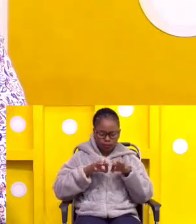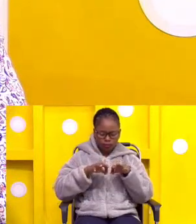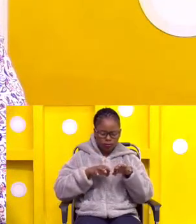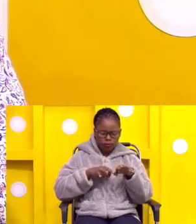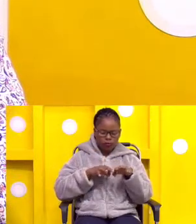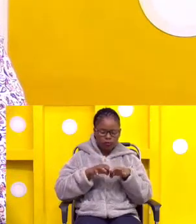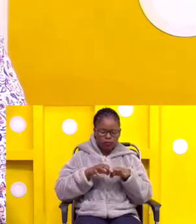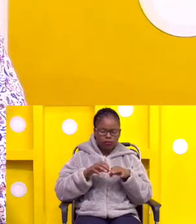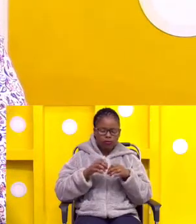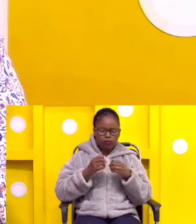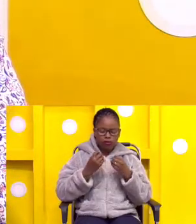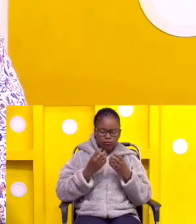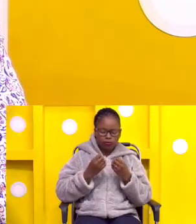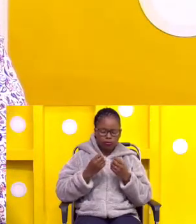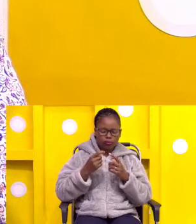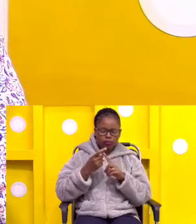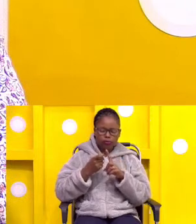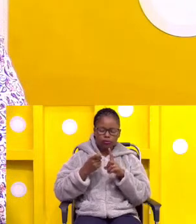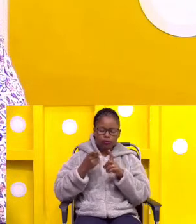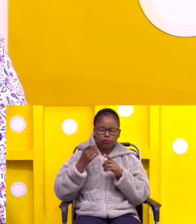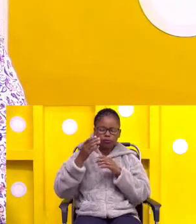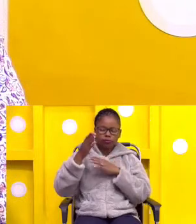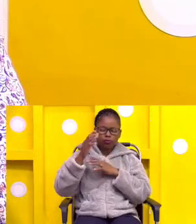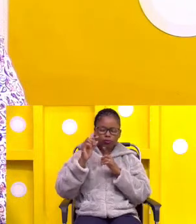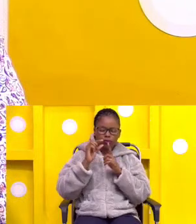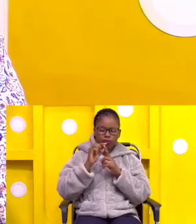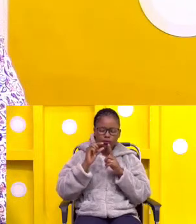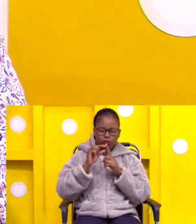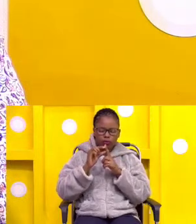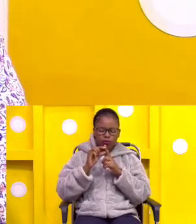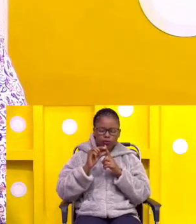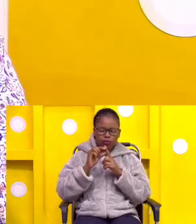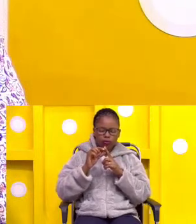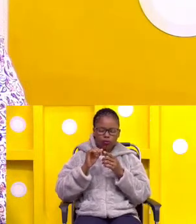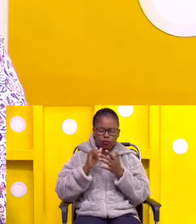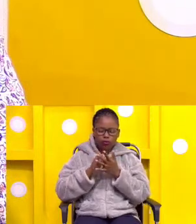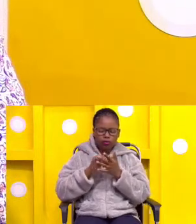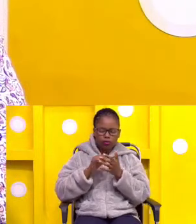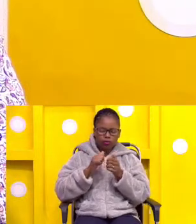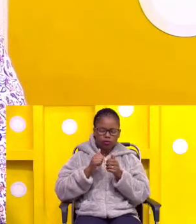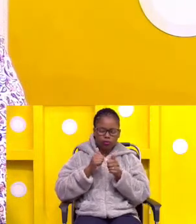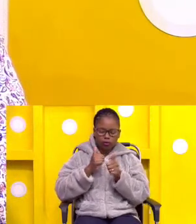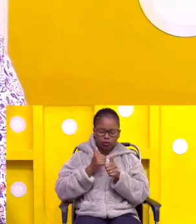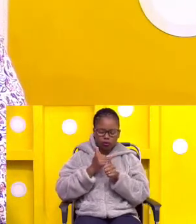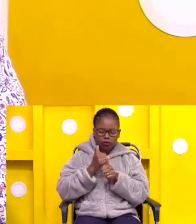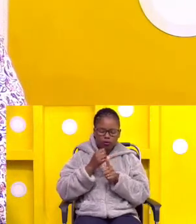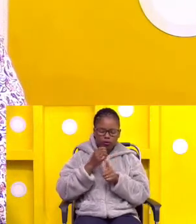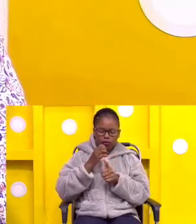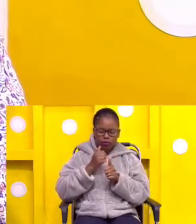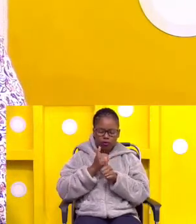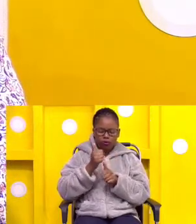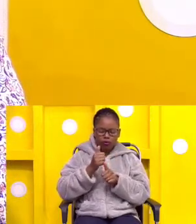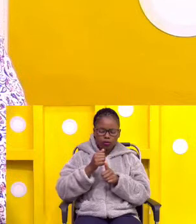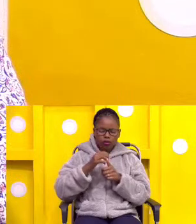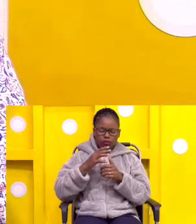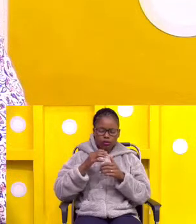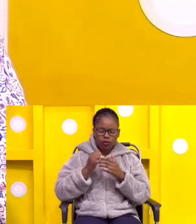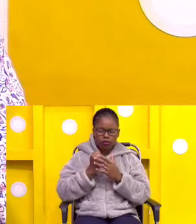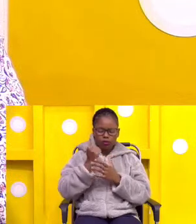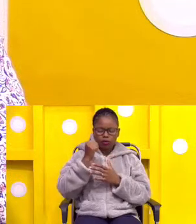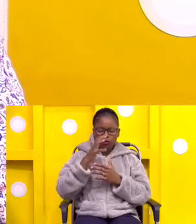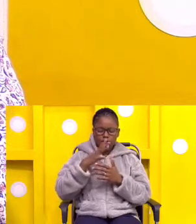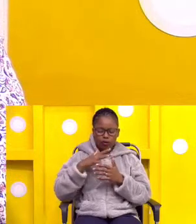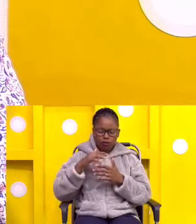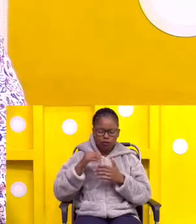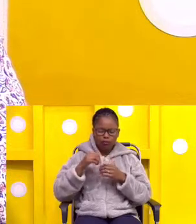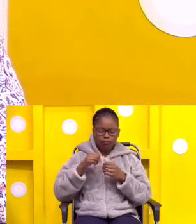na kuriwe. Kiugo giaku kiugite kugwatwo ni kirumini aria makomaga magathugunda waganu mari o